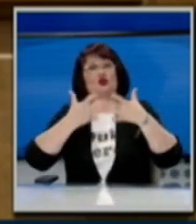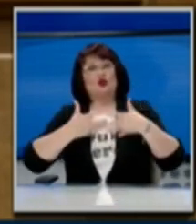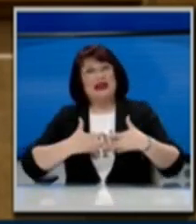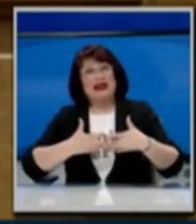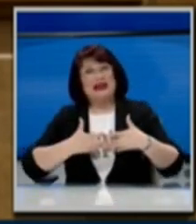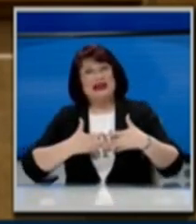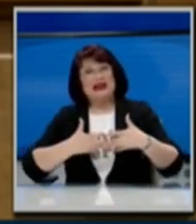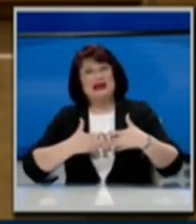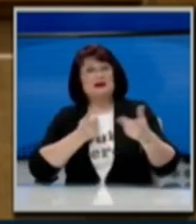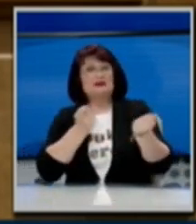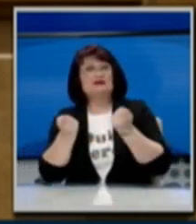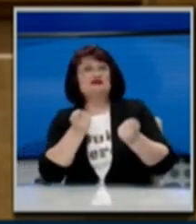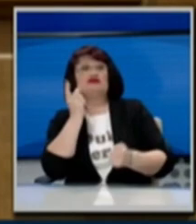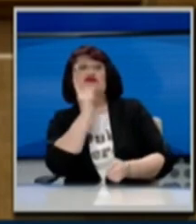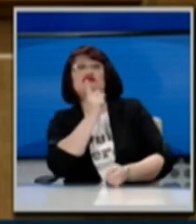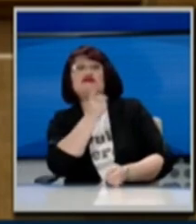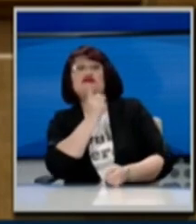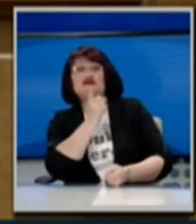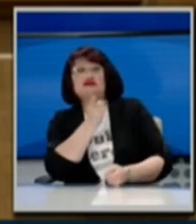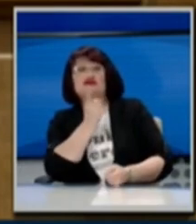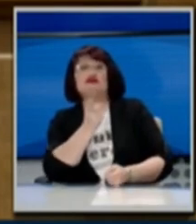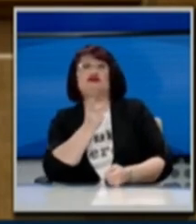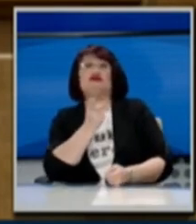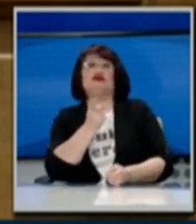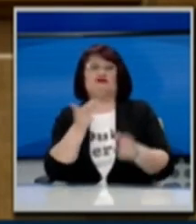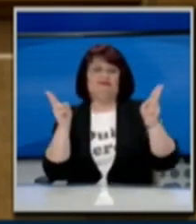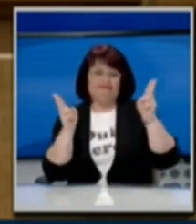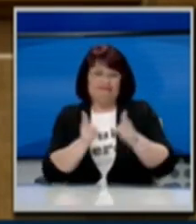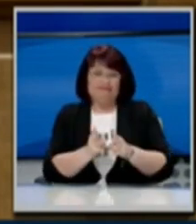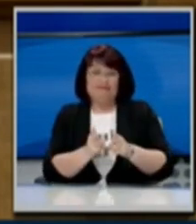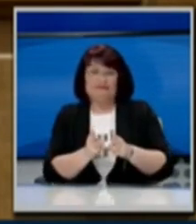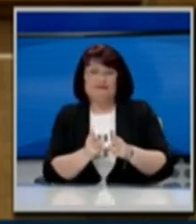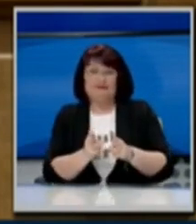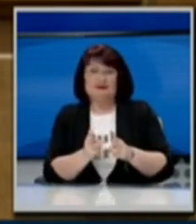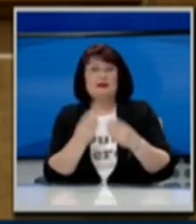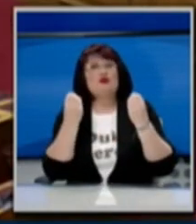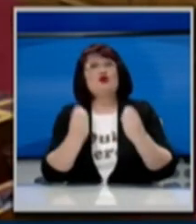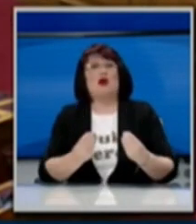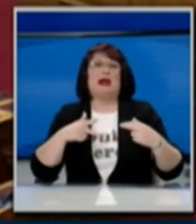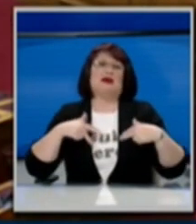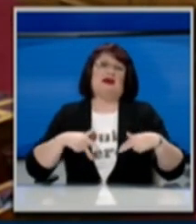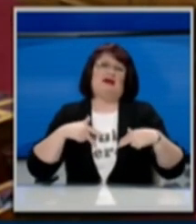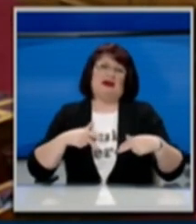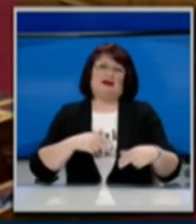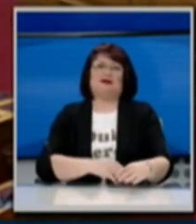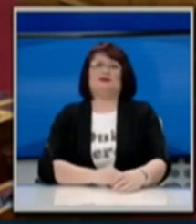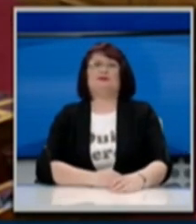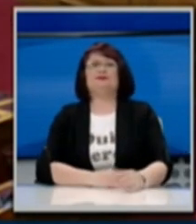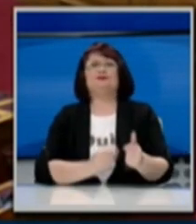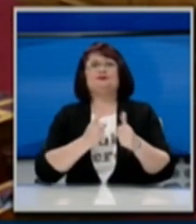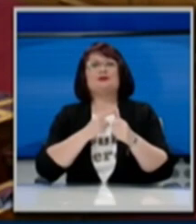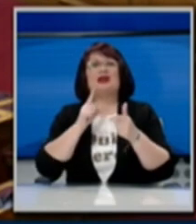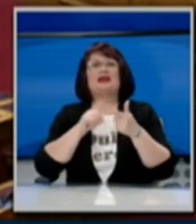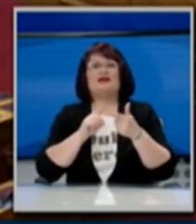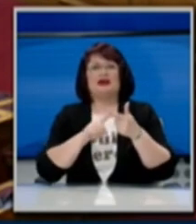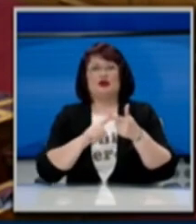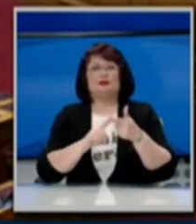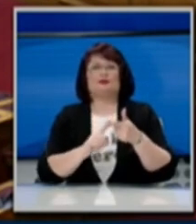που ελέγχει την κυβέρνηση, την περιορίζει και την κάνει καλύτερη. Δεύτερος